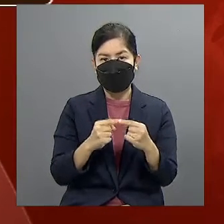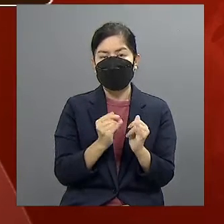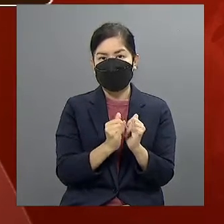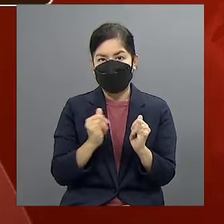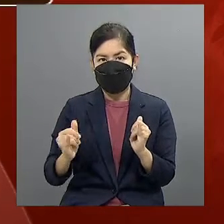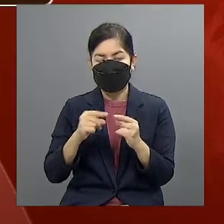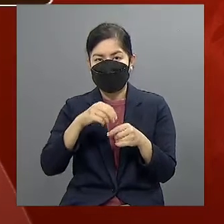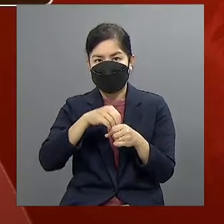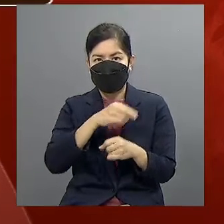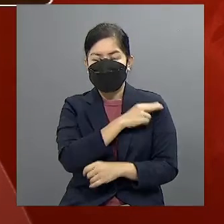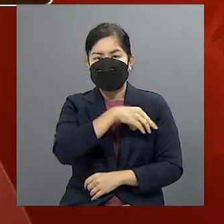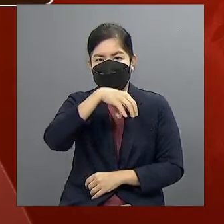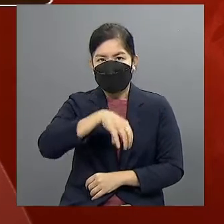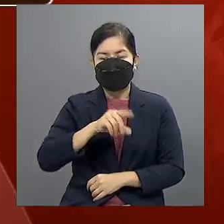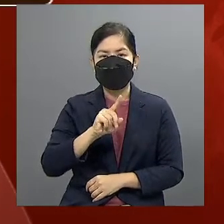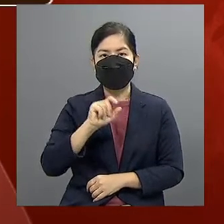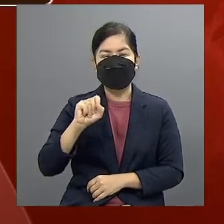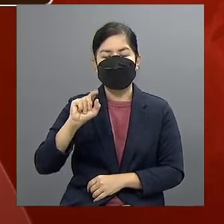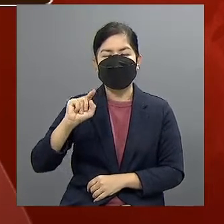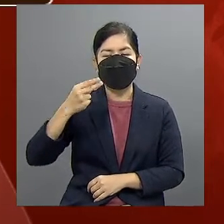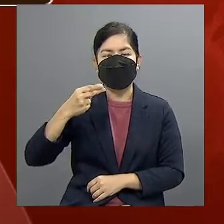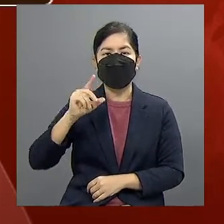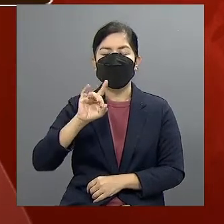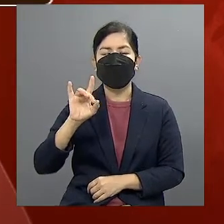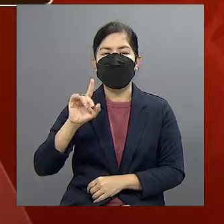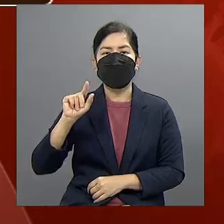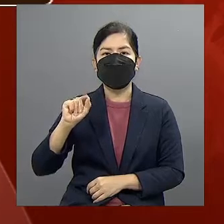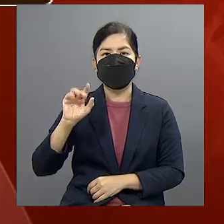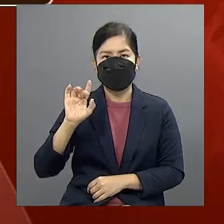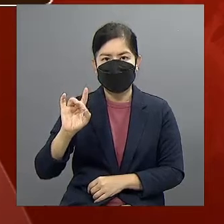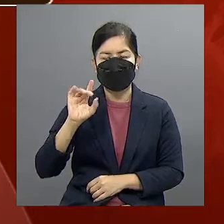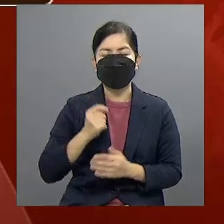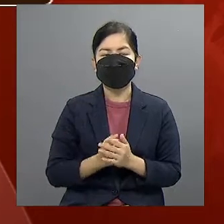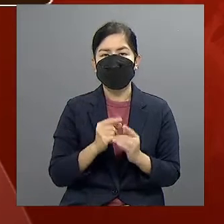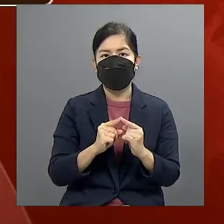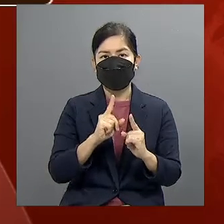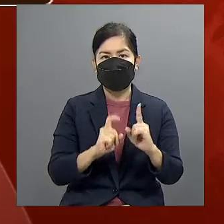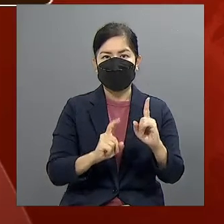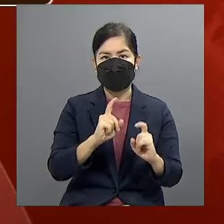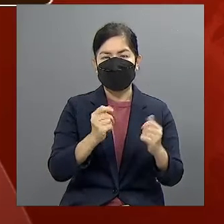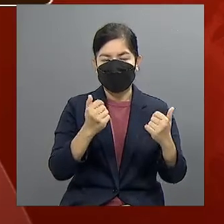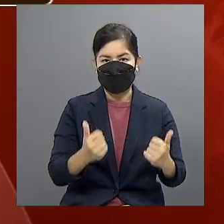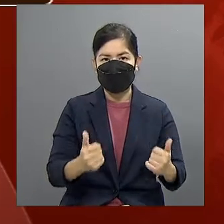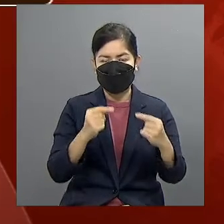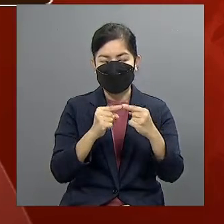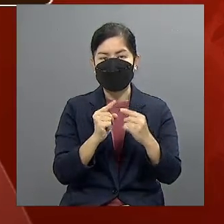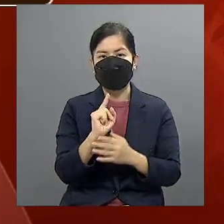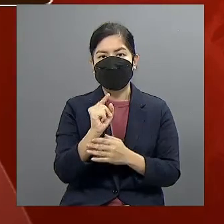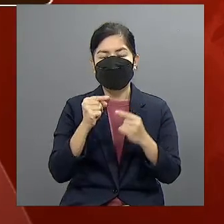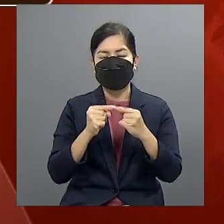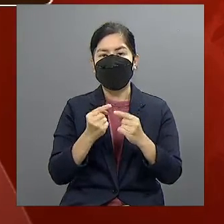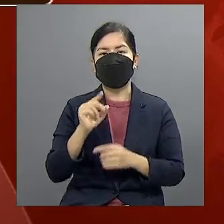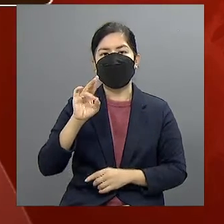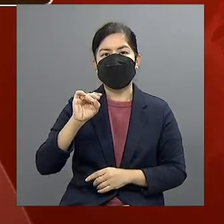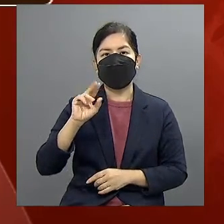อยู่ 111,128 คนเสียชีวิตวันนี้นะคะต่ำกว่า100คนอีกครั้งอยู่ที่73คน